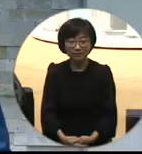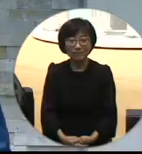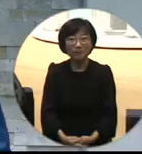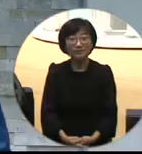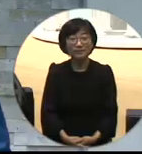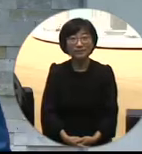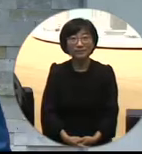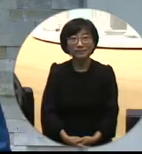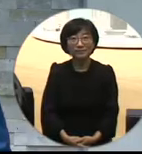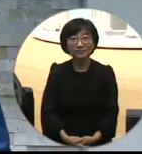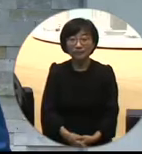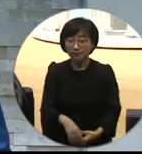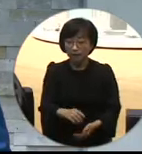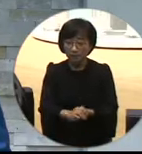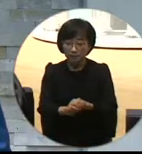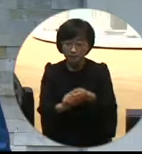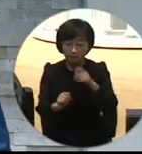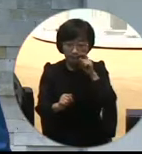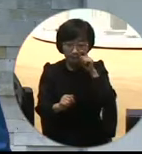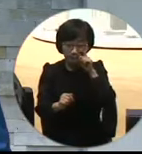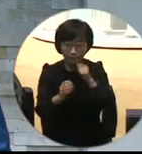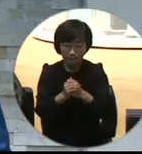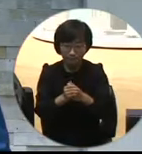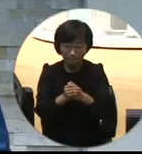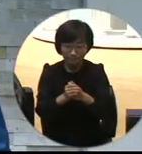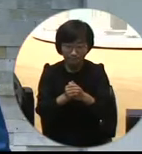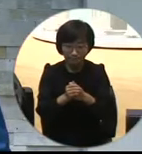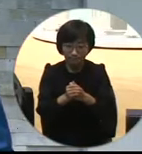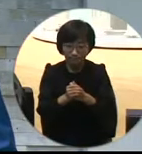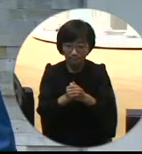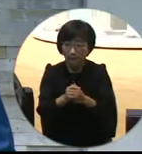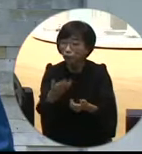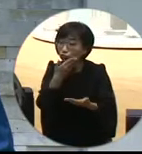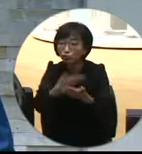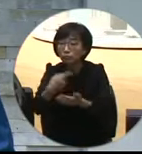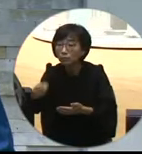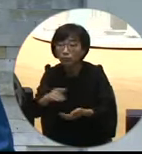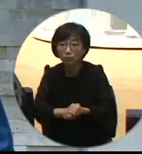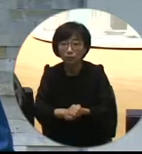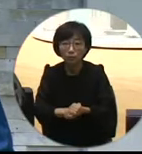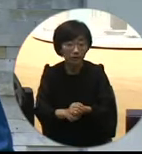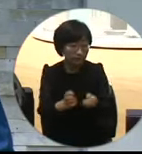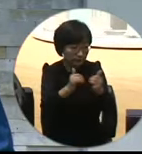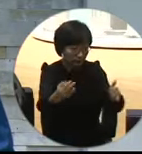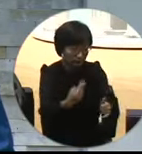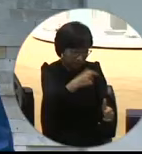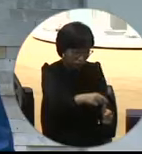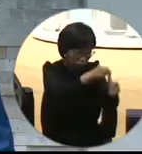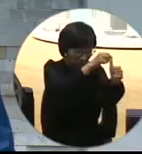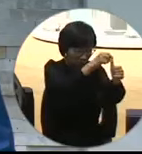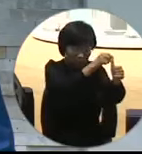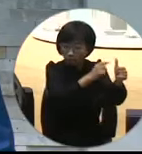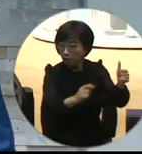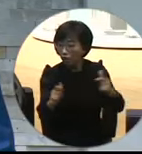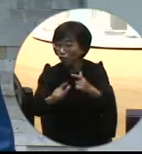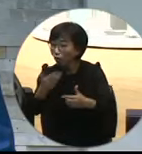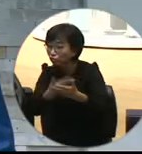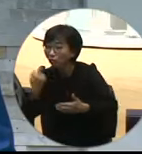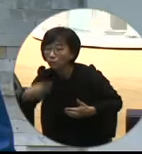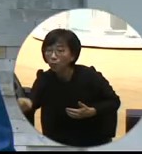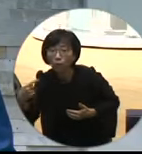사람의 생명을 살리는 것보다 우선할 수 있느냐는 얘기예요. 지금 예수님의 말씀.